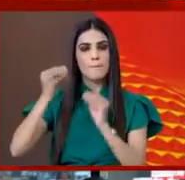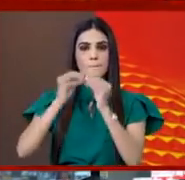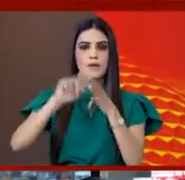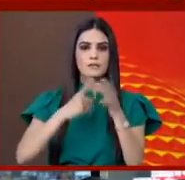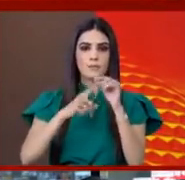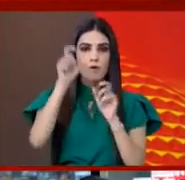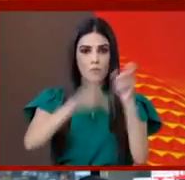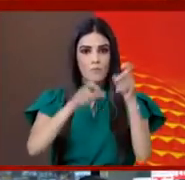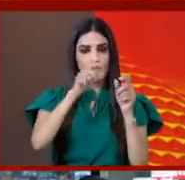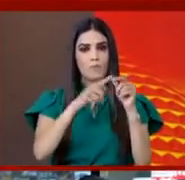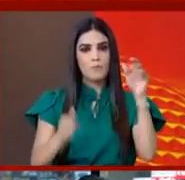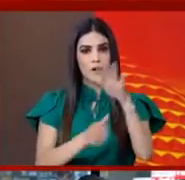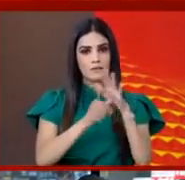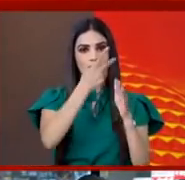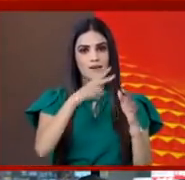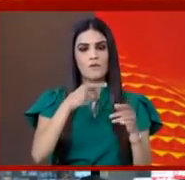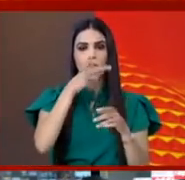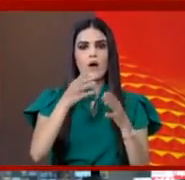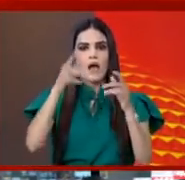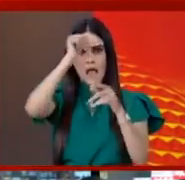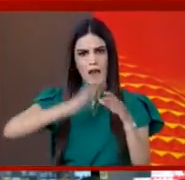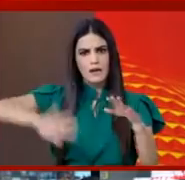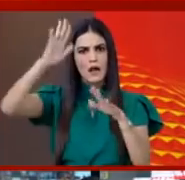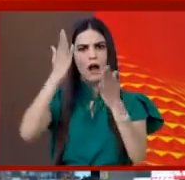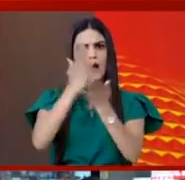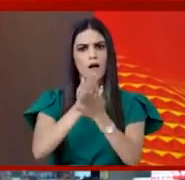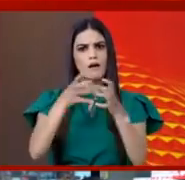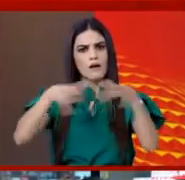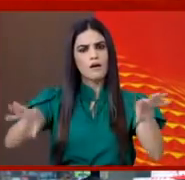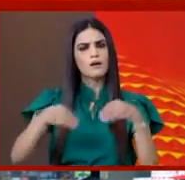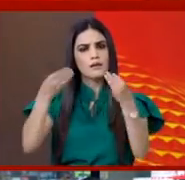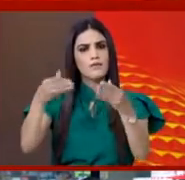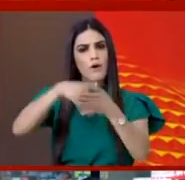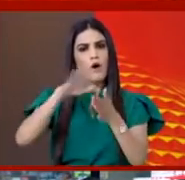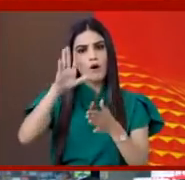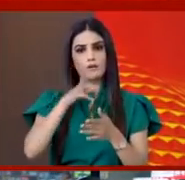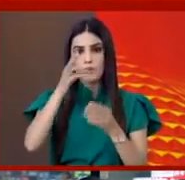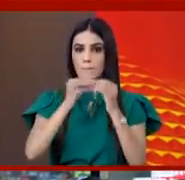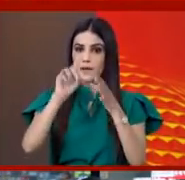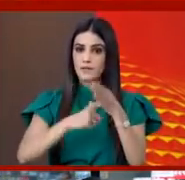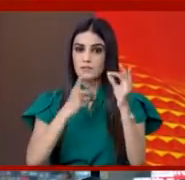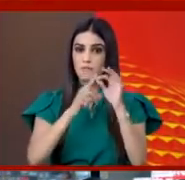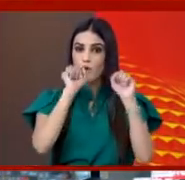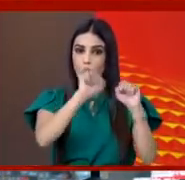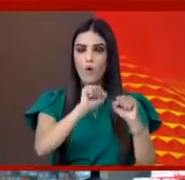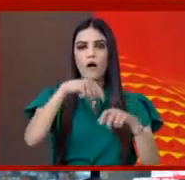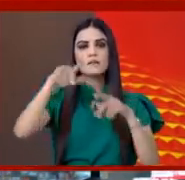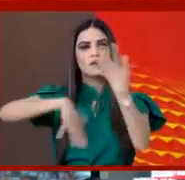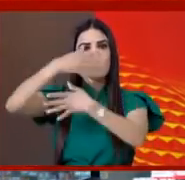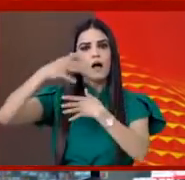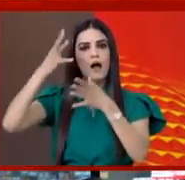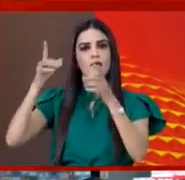बीजेपी नेताओं ने इसे देश को बांटने वाला बयान बताया, जबकि कांग्रेस कह रही है बीजेपी ने असल मुद्दों से भटकाने के